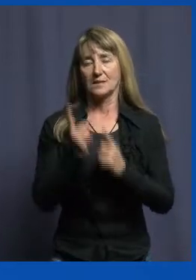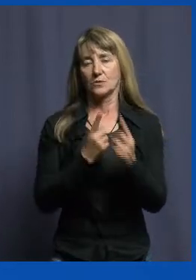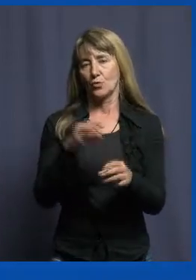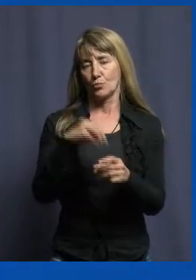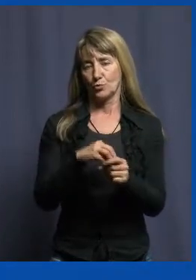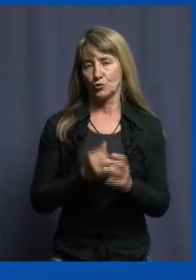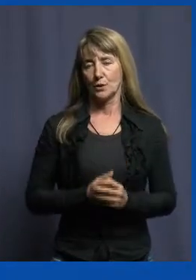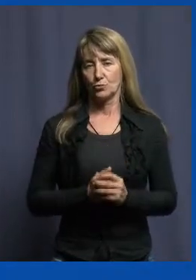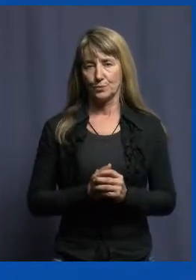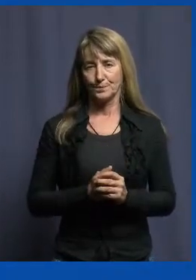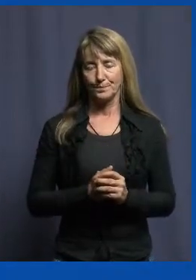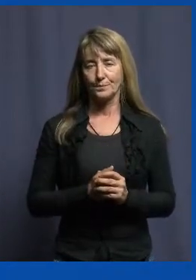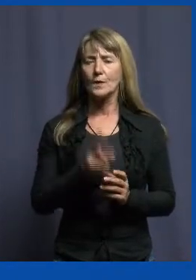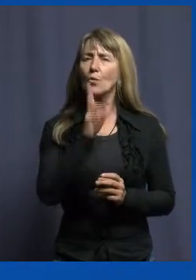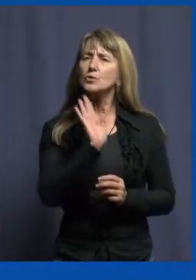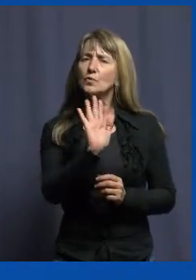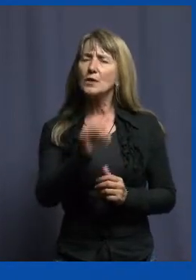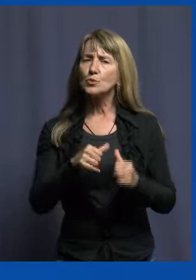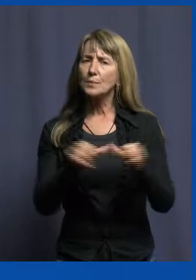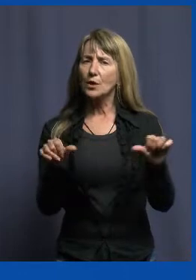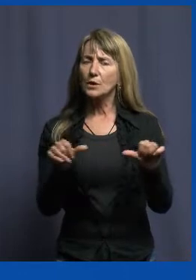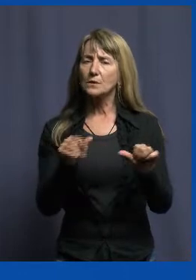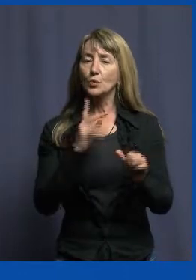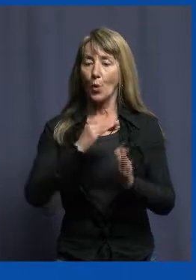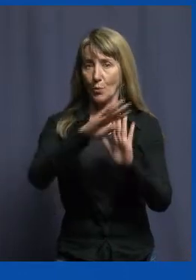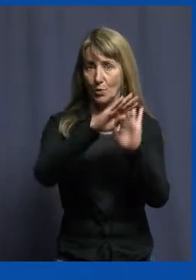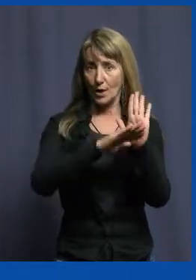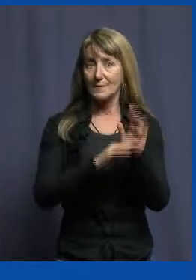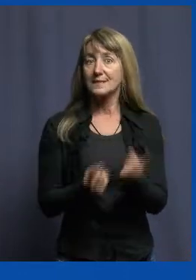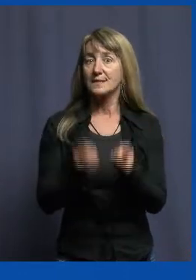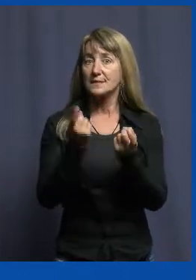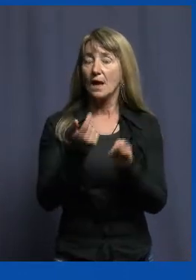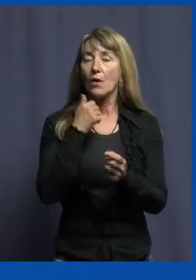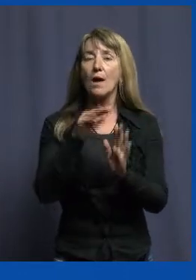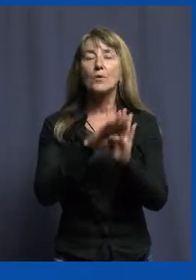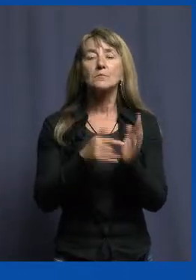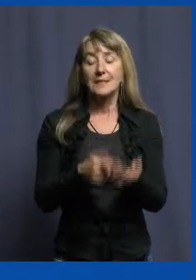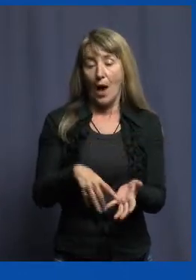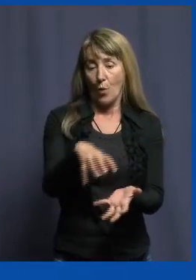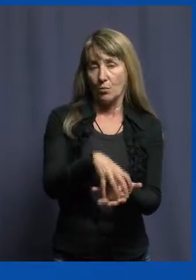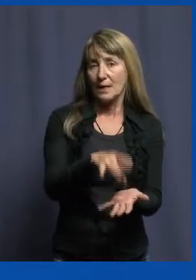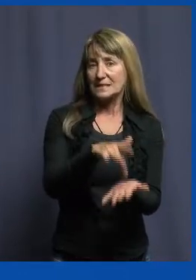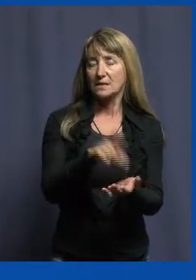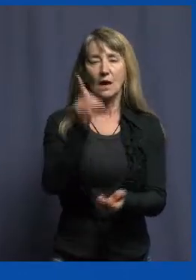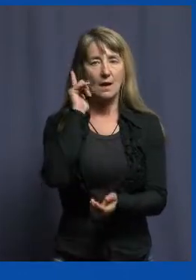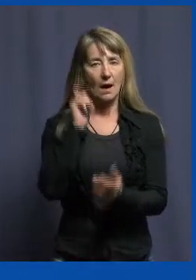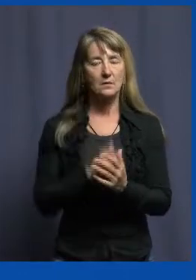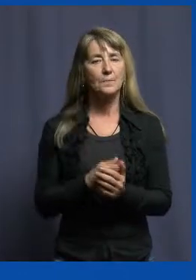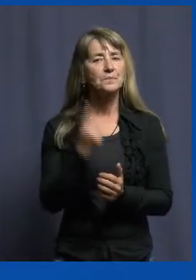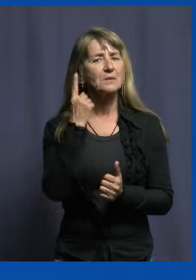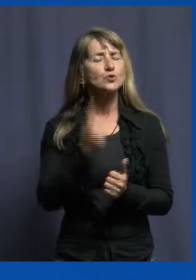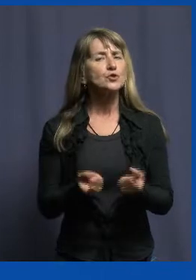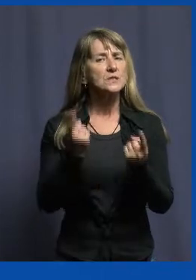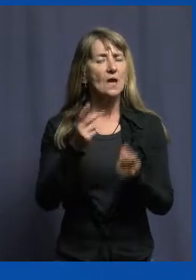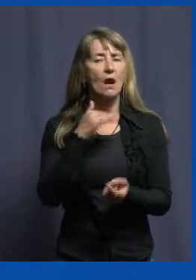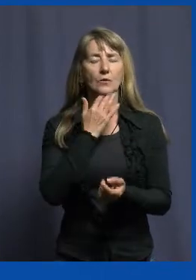budžetu. Koji su vaši prioriteti u programu za selo i u programu za urbani deo grada? Prvo, što se sela